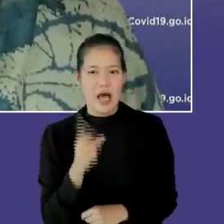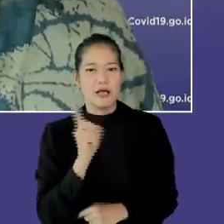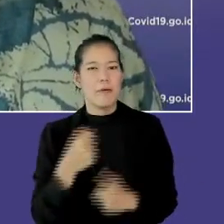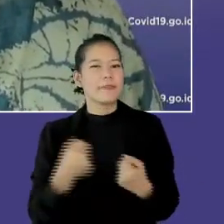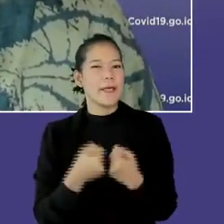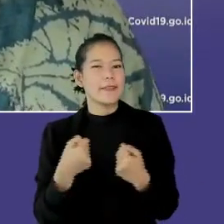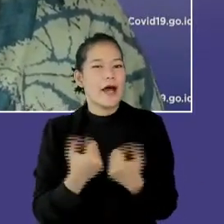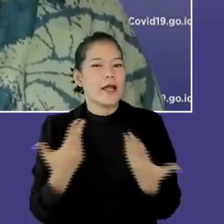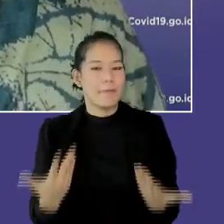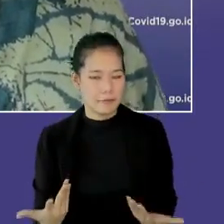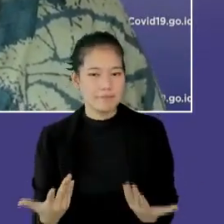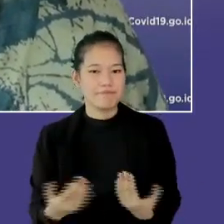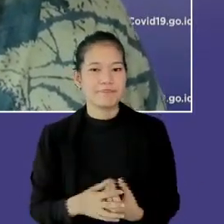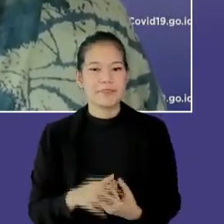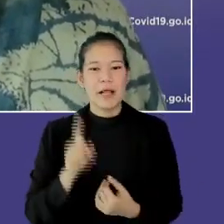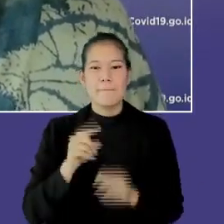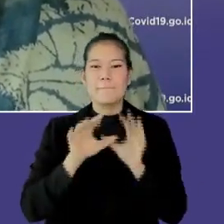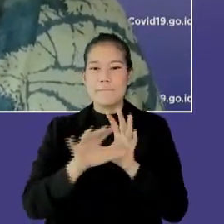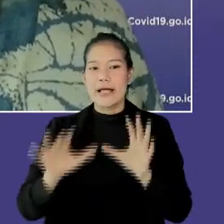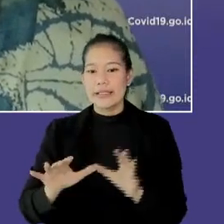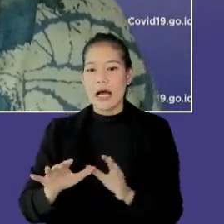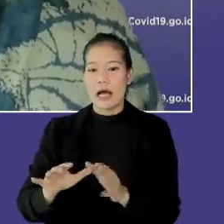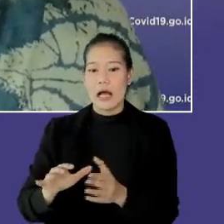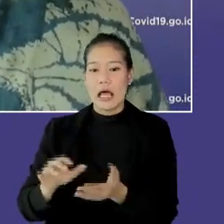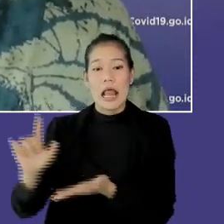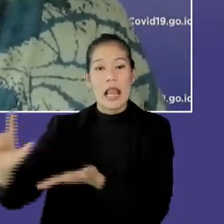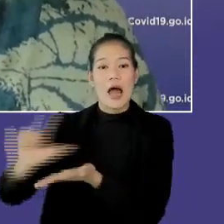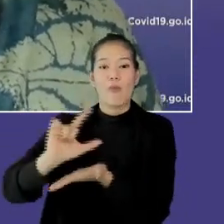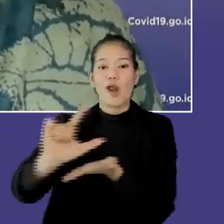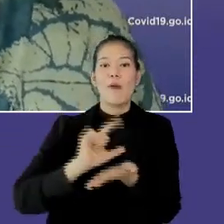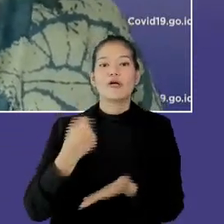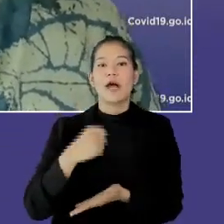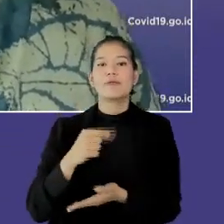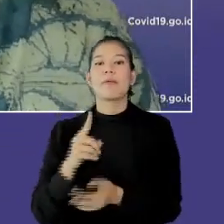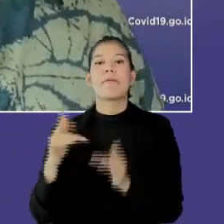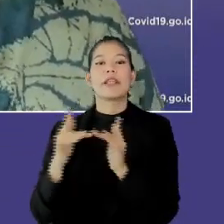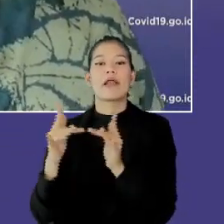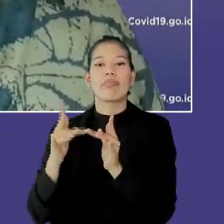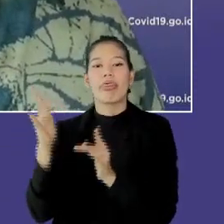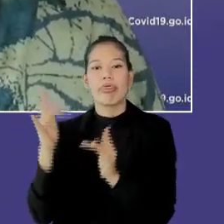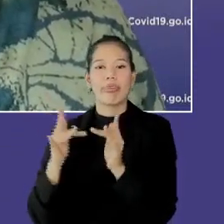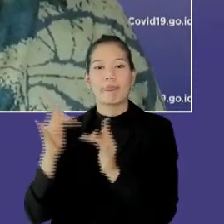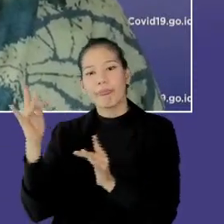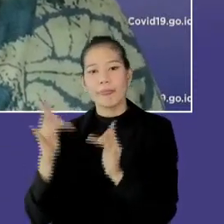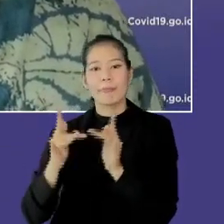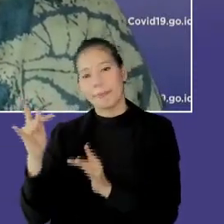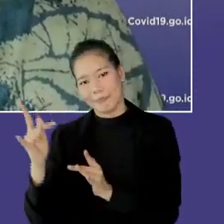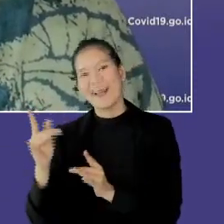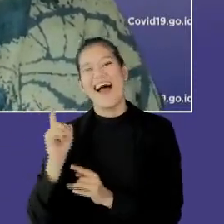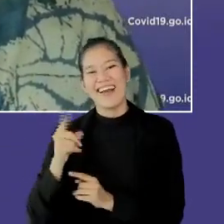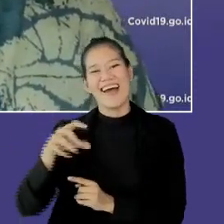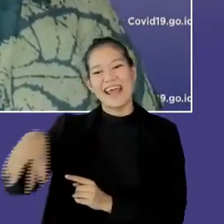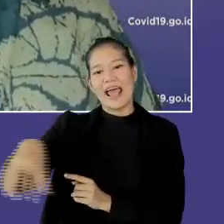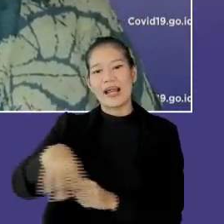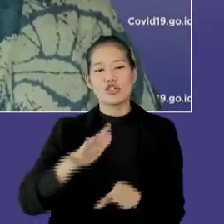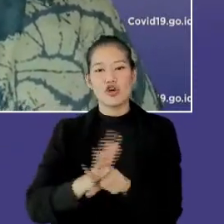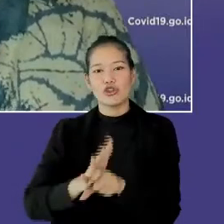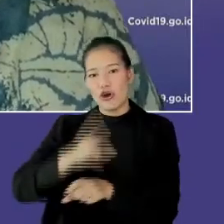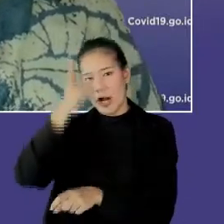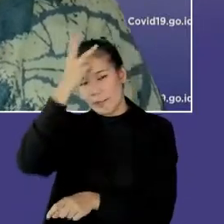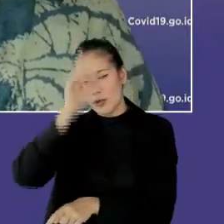challenge juga yang saya temui adalah masih banyak yang nggak bisa ngirim laporan karena akses internet, Dokter Lola. Jadi masih ada gitu ya di daerah kemarin di